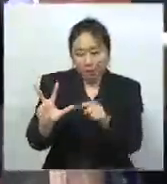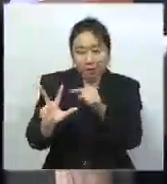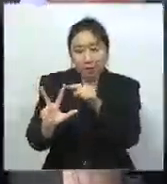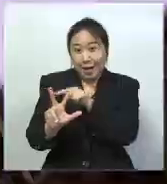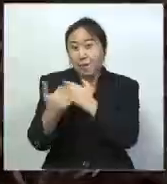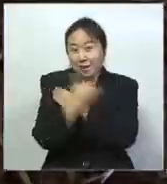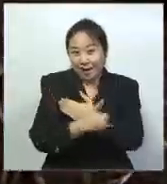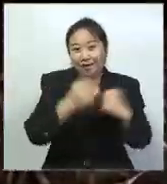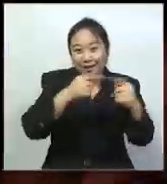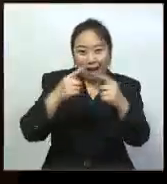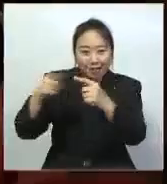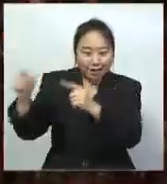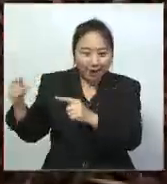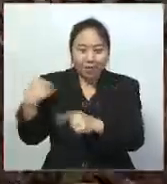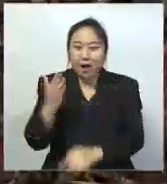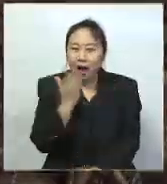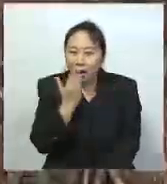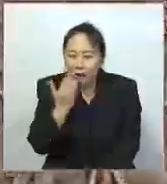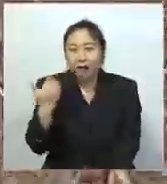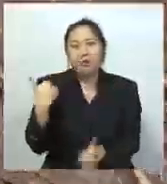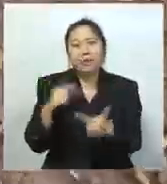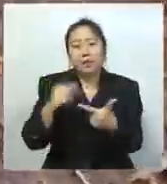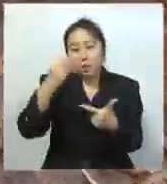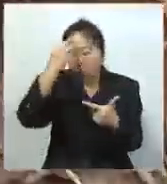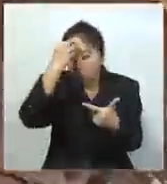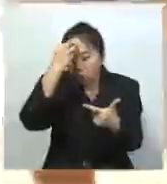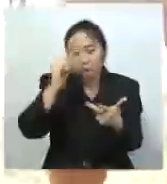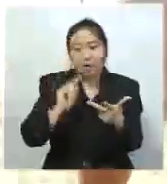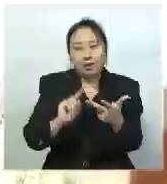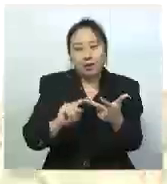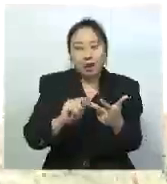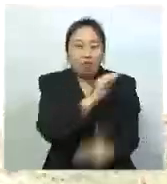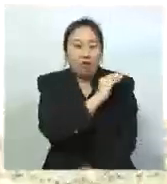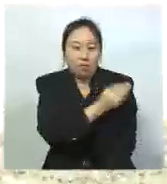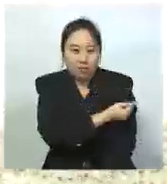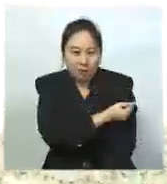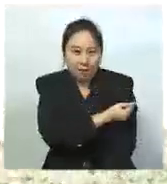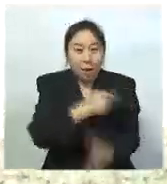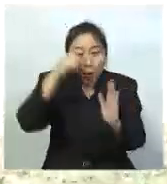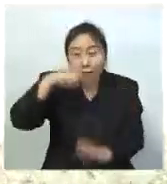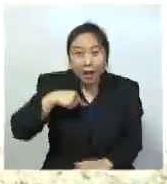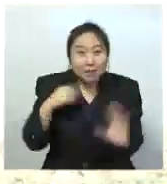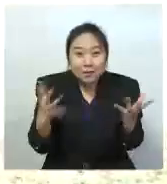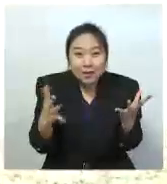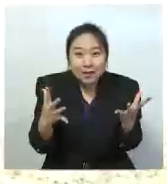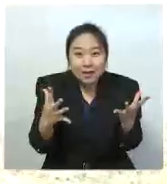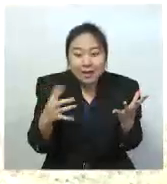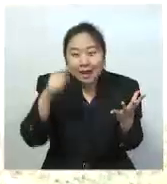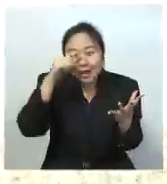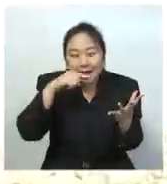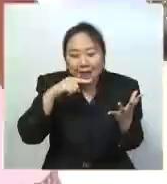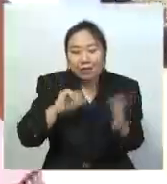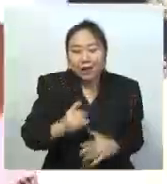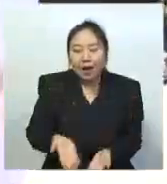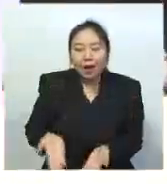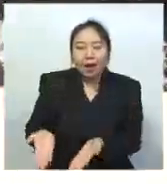ละประเทศด้วยนะครับก็คือจากแอฟริกาใต้ญี่ปุ่นแล้วก็ชาวฟิลิปปินส์นะครับ ไม่มีคนไทยเลย คนไทยก็อา